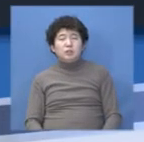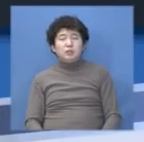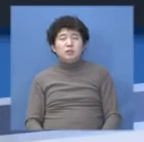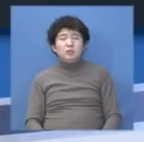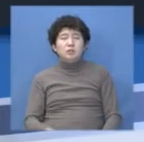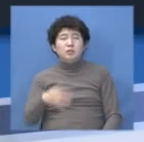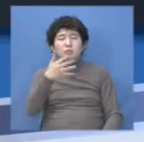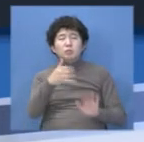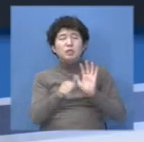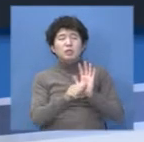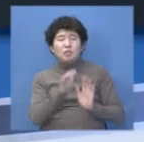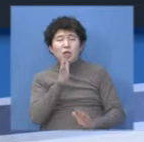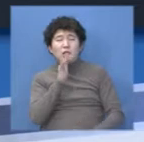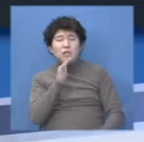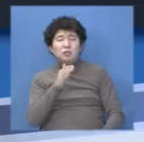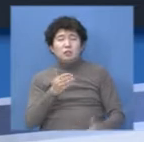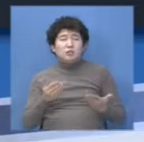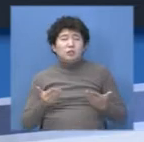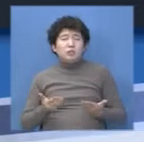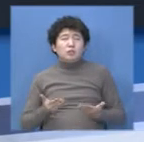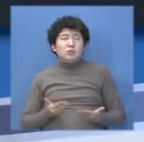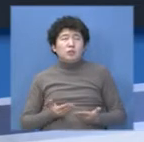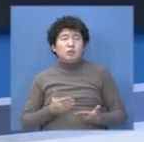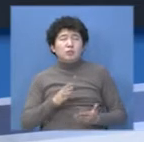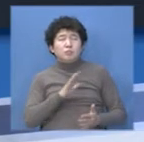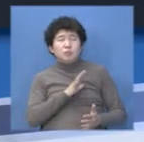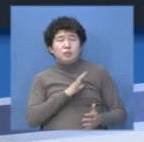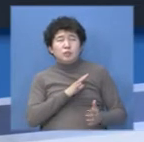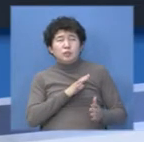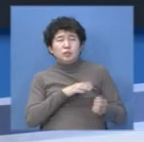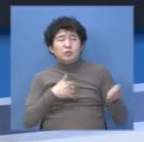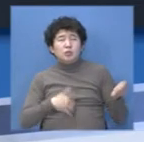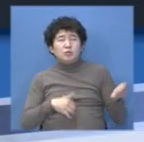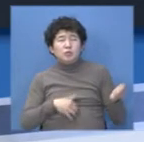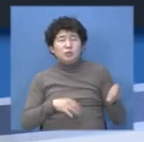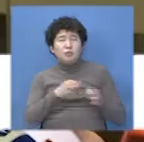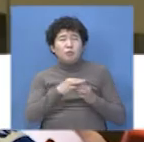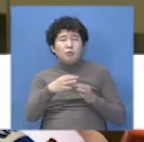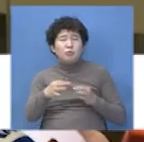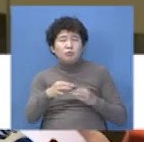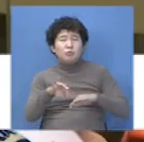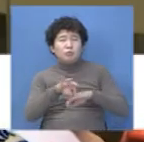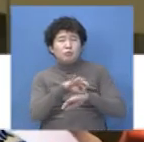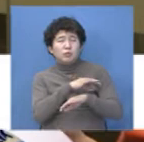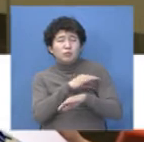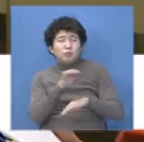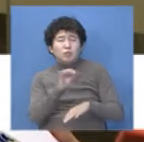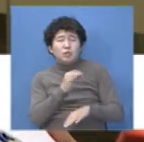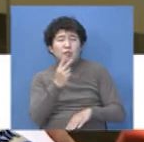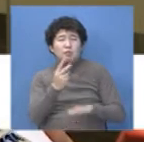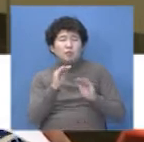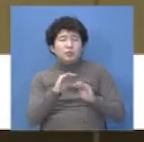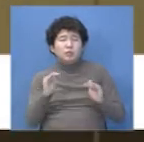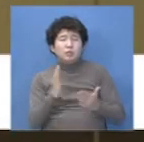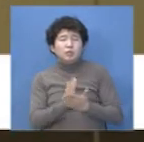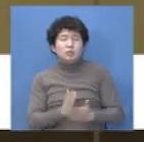Ей 56 лет, уроженка Жамбылской области, замужем, воспитывает двоих детей. Я участвую в этих выборах